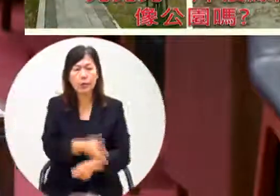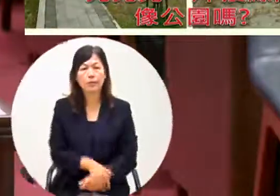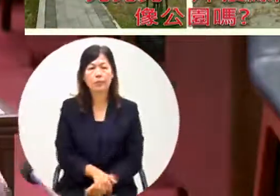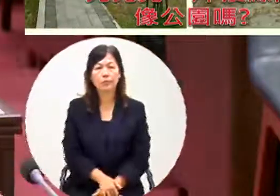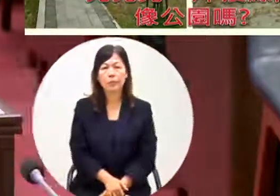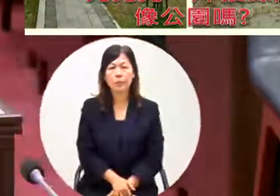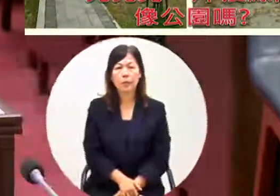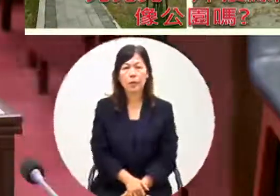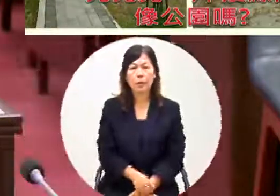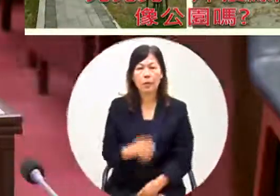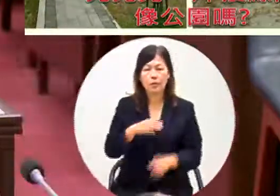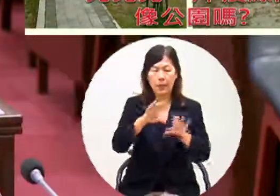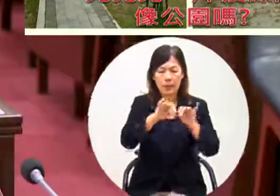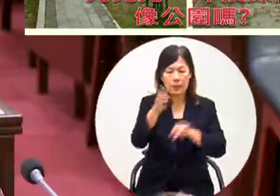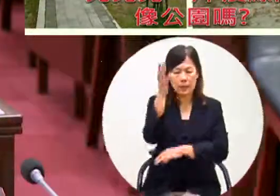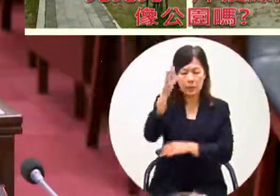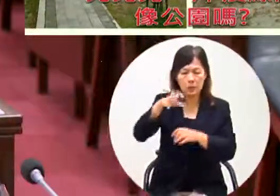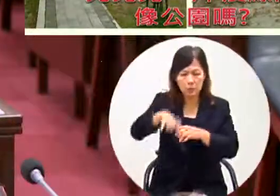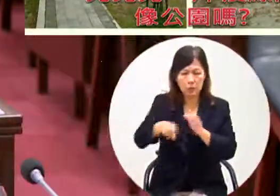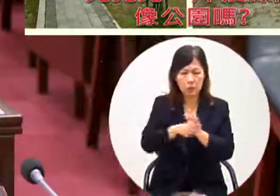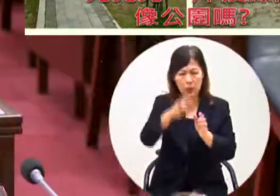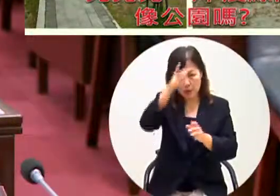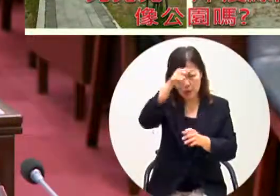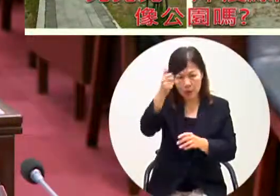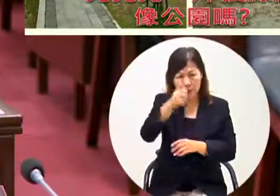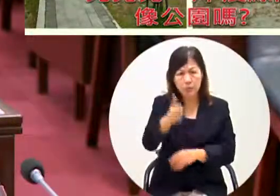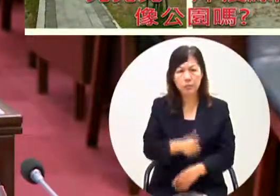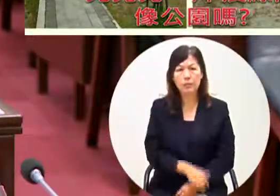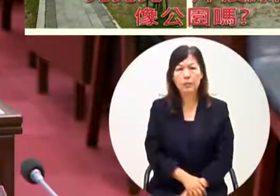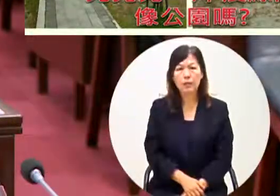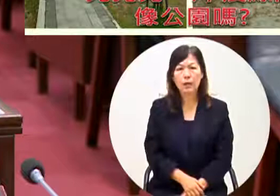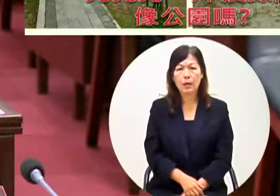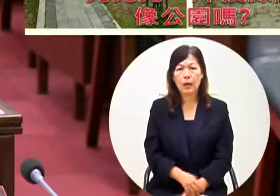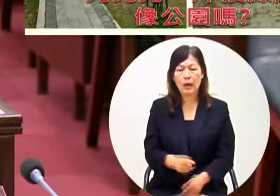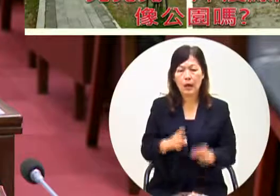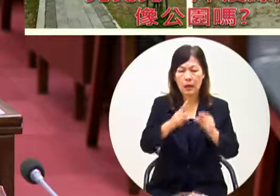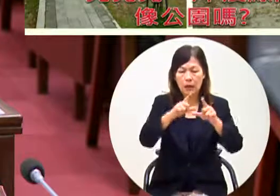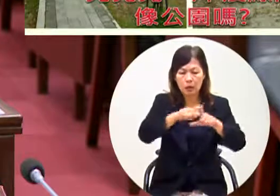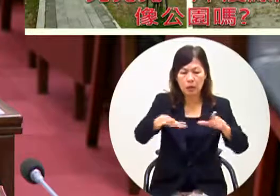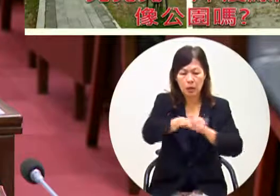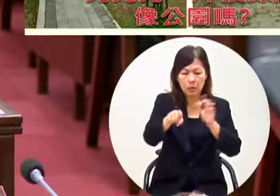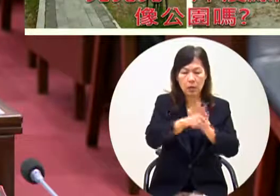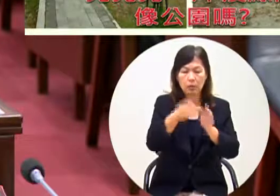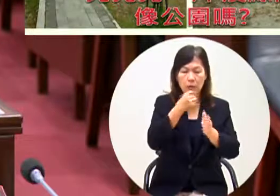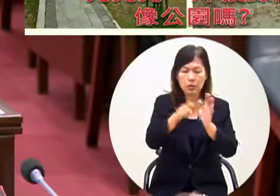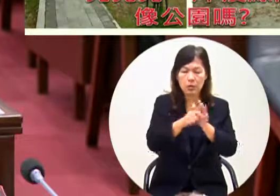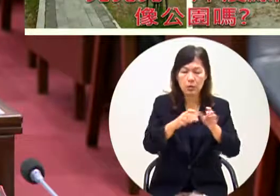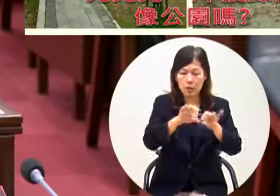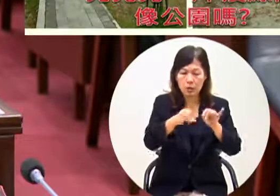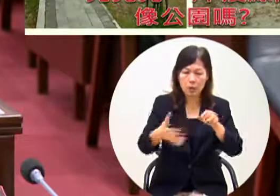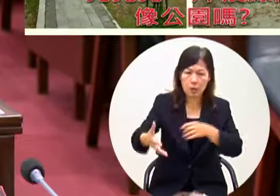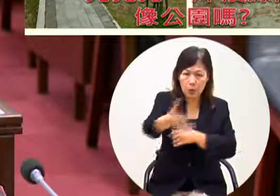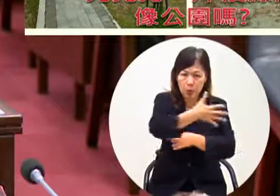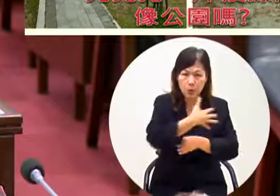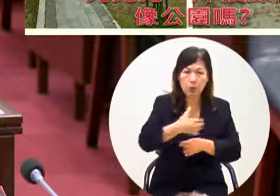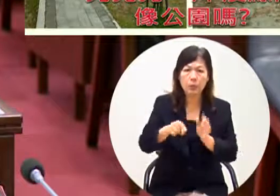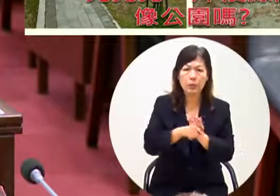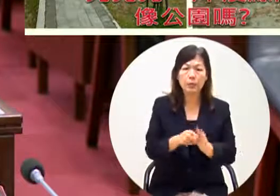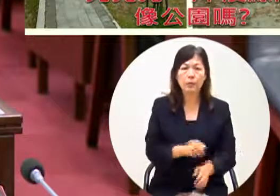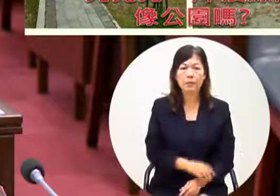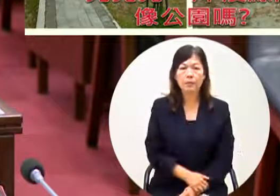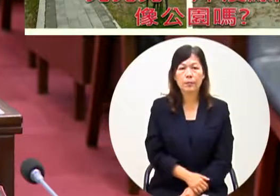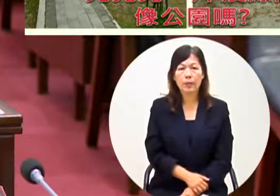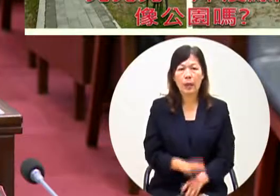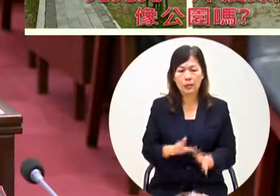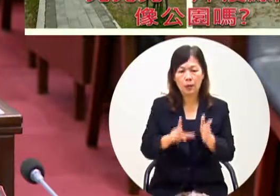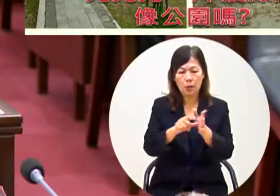哈。大社97公顷的区段征收，到目前为止已经延宕快20年